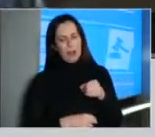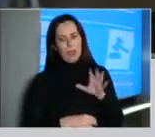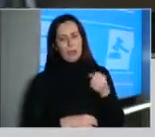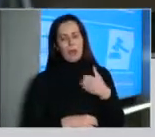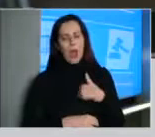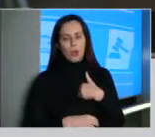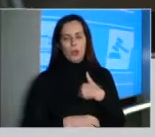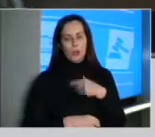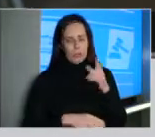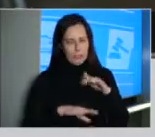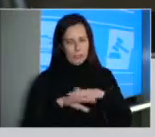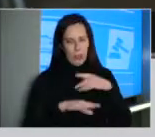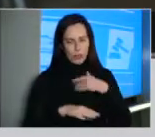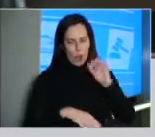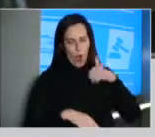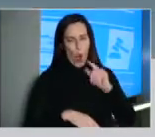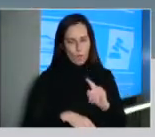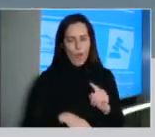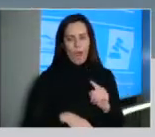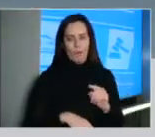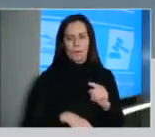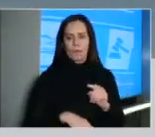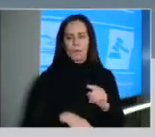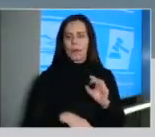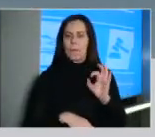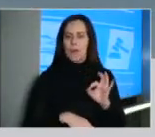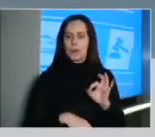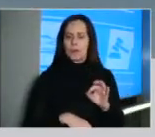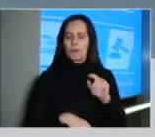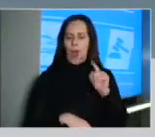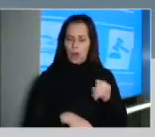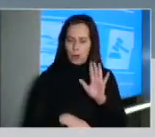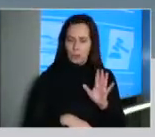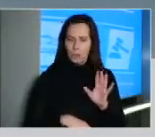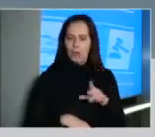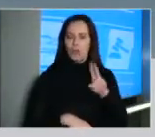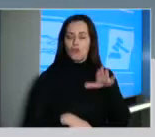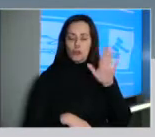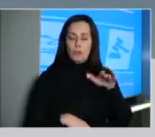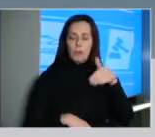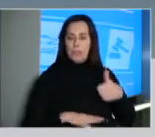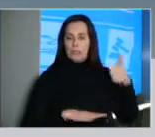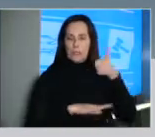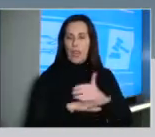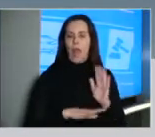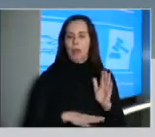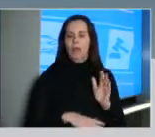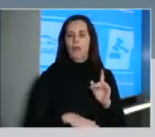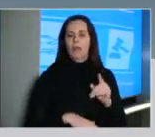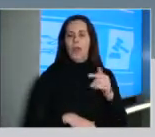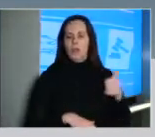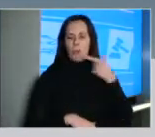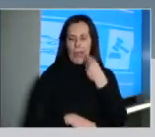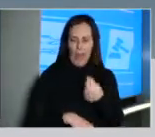אנחנו, סליחה שאני חופר על העניין הזה, דופקים בעצם על הזכוכית הזאת, אז יושב שם השר באופן מטאפורי, יושב השר